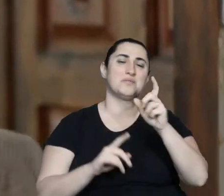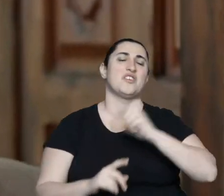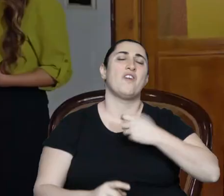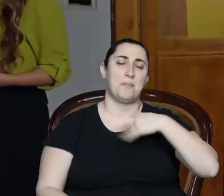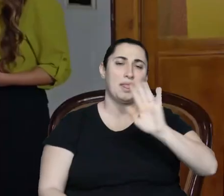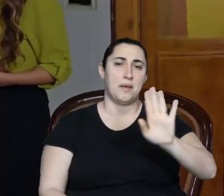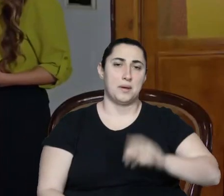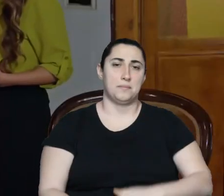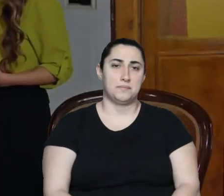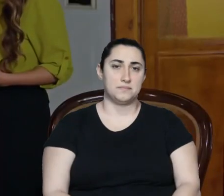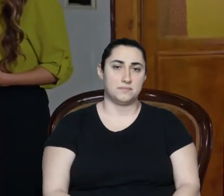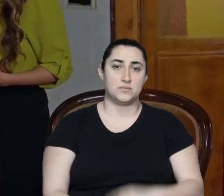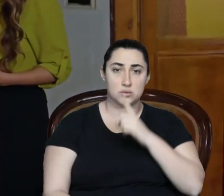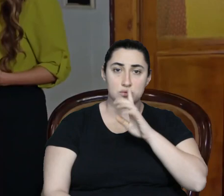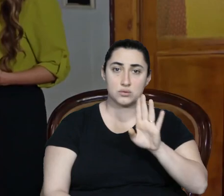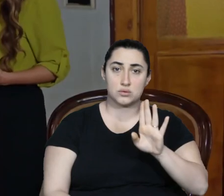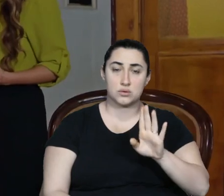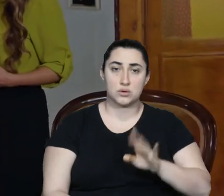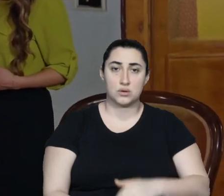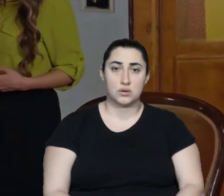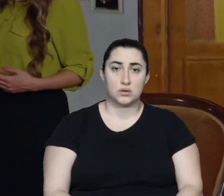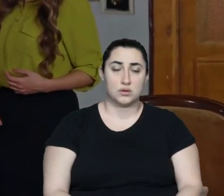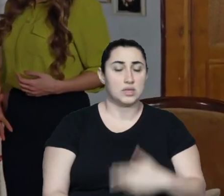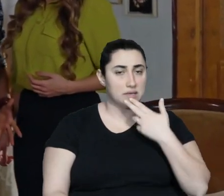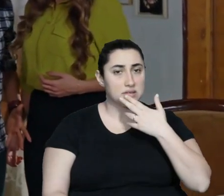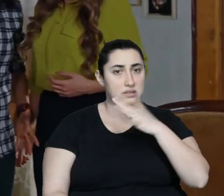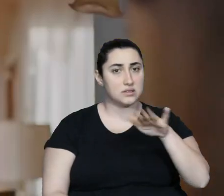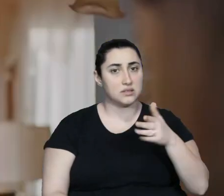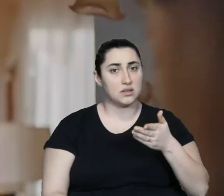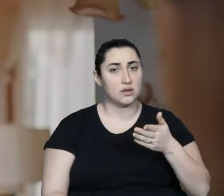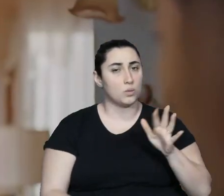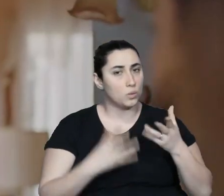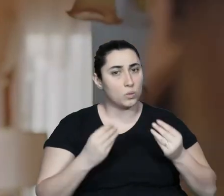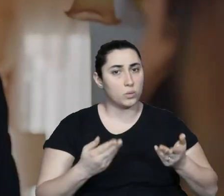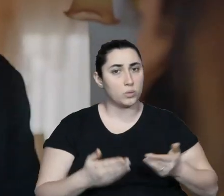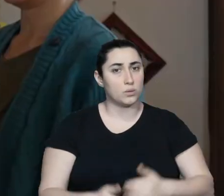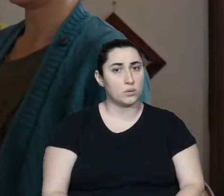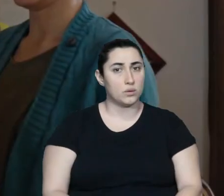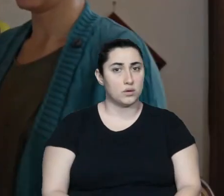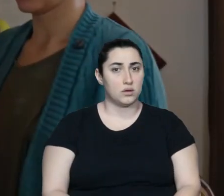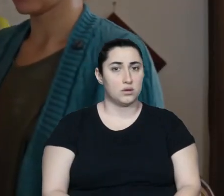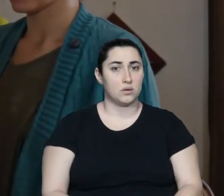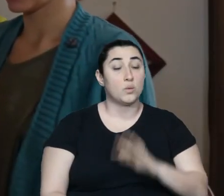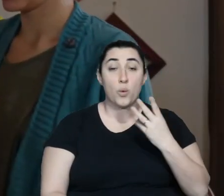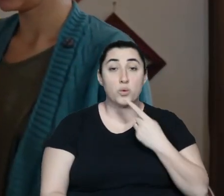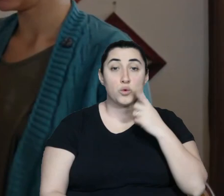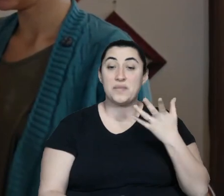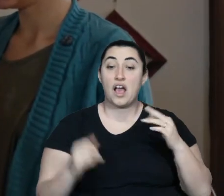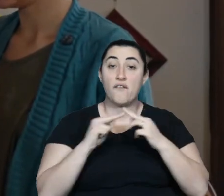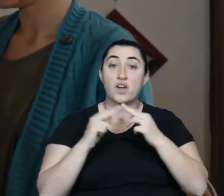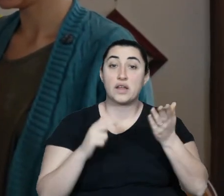verme, tamam. Susun. Kızlar. Ne oluyor kızlar? Ne oluyor diyorum, neyi